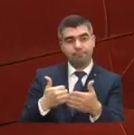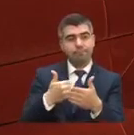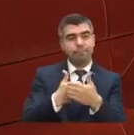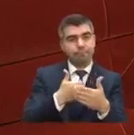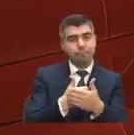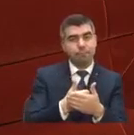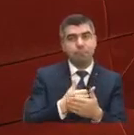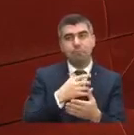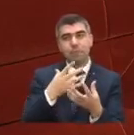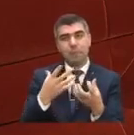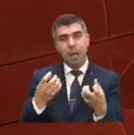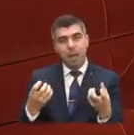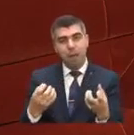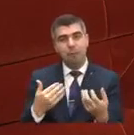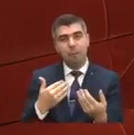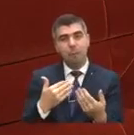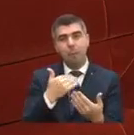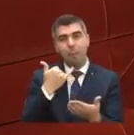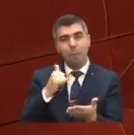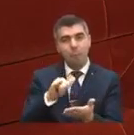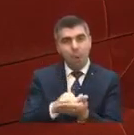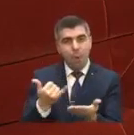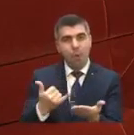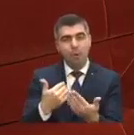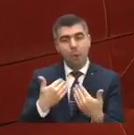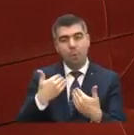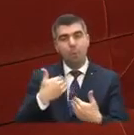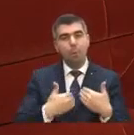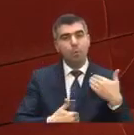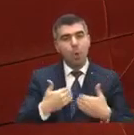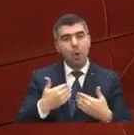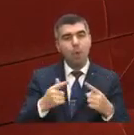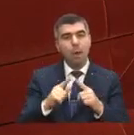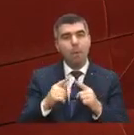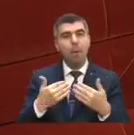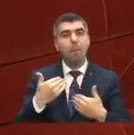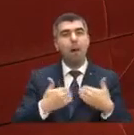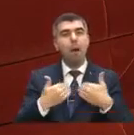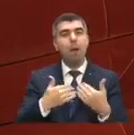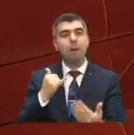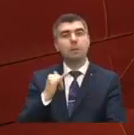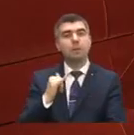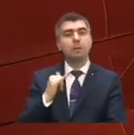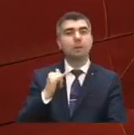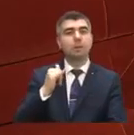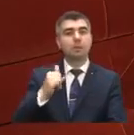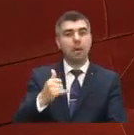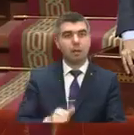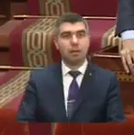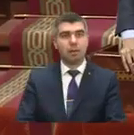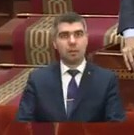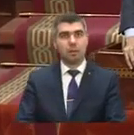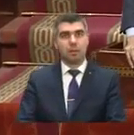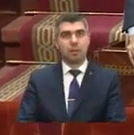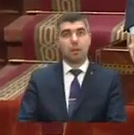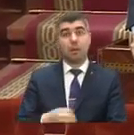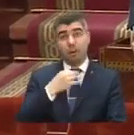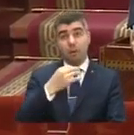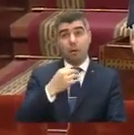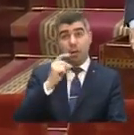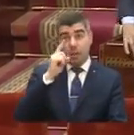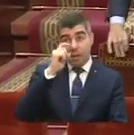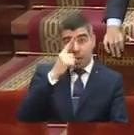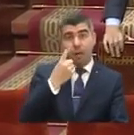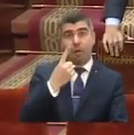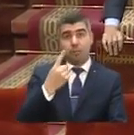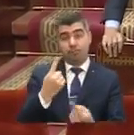القتلى والجرحى، الجرحى اللي احيانا كتكون عندهم اعاقات دائمه، مما يترتب عن ذلك واحد المجموعه ديال التبعات اللي هي